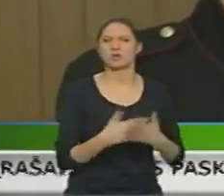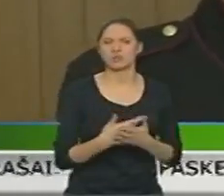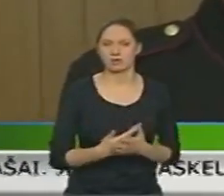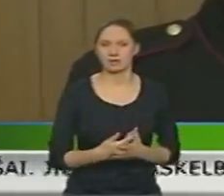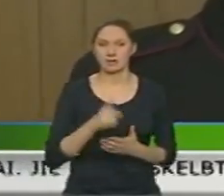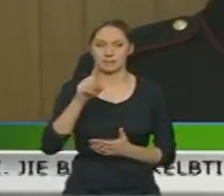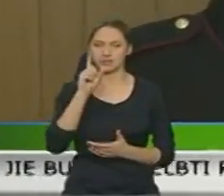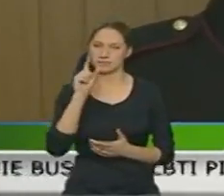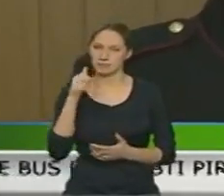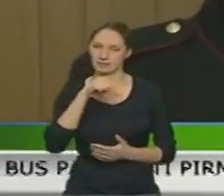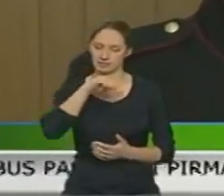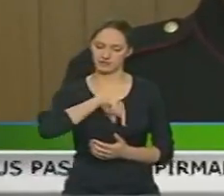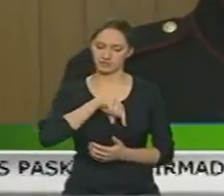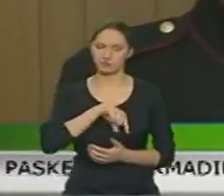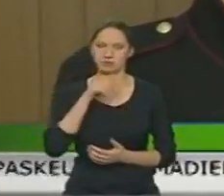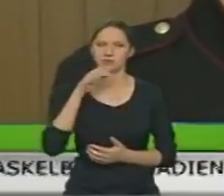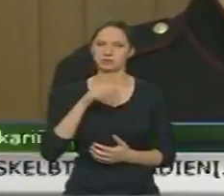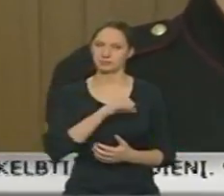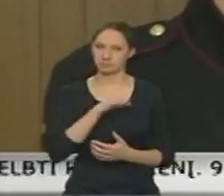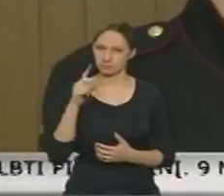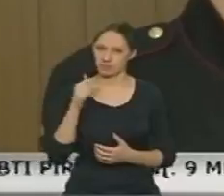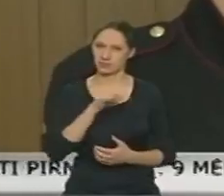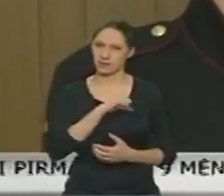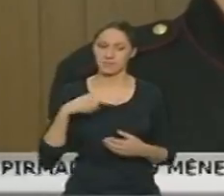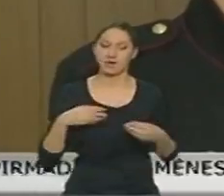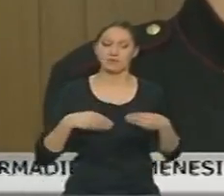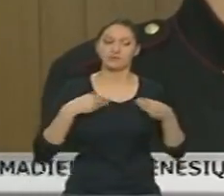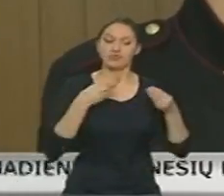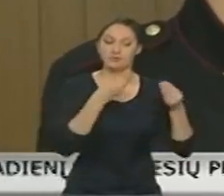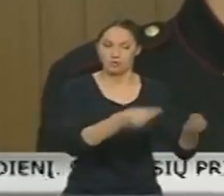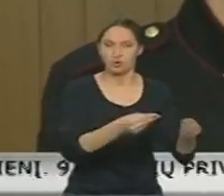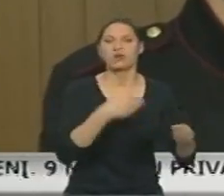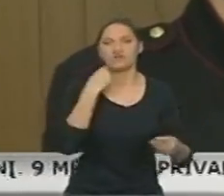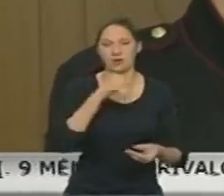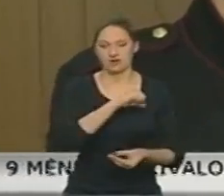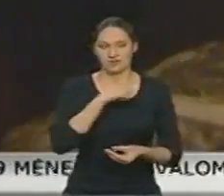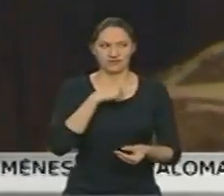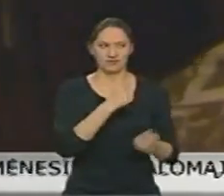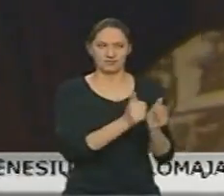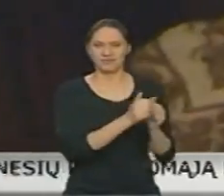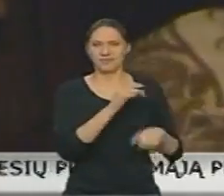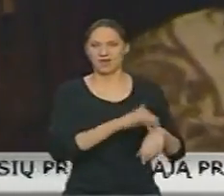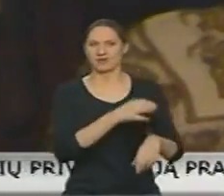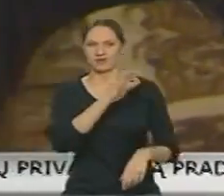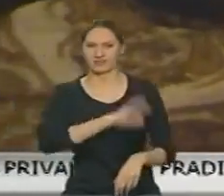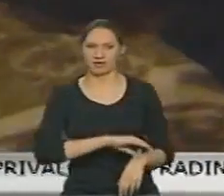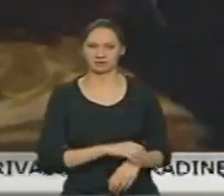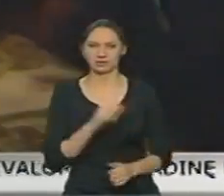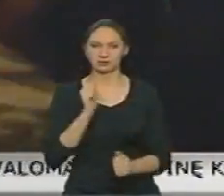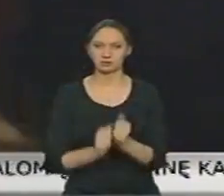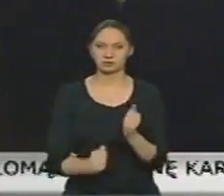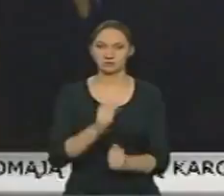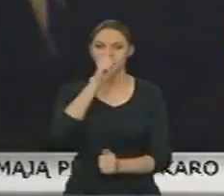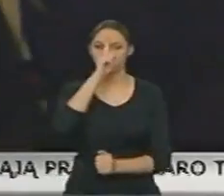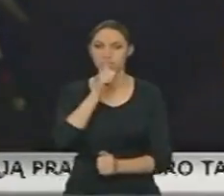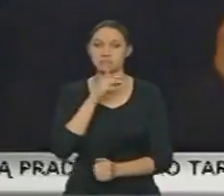pradėti nuo savęs. Tai manau, kad pirmiausia duoti turime ir tada mes jausim tą naudą iš šalies. Per sausio įvykius parlamente